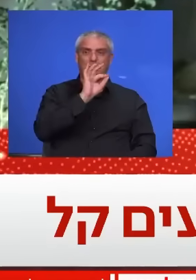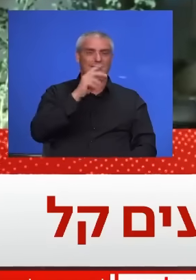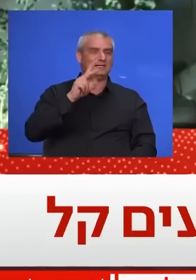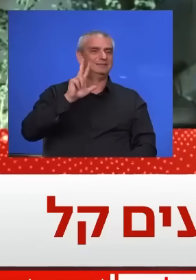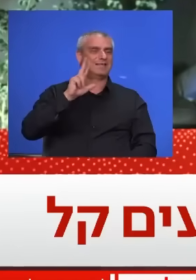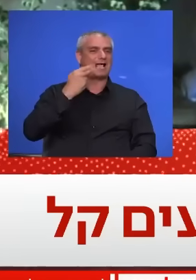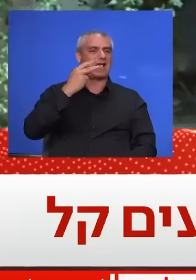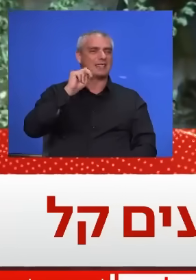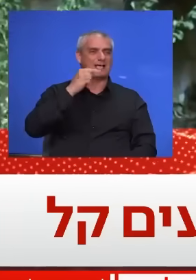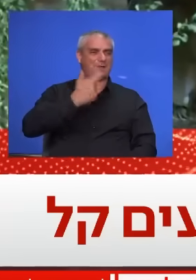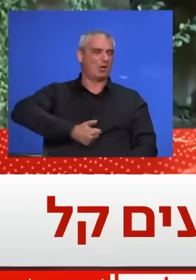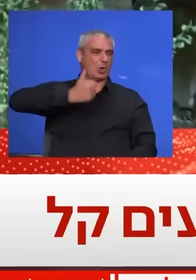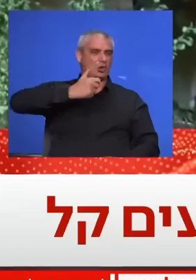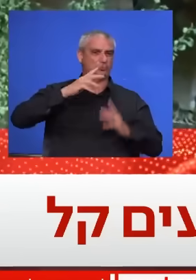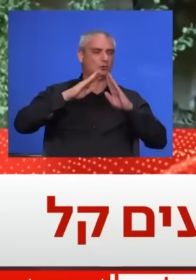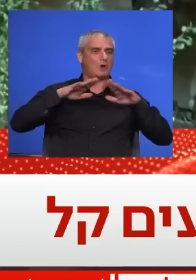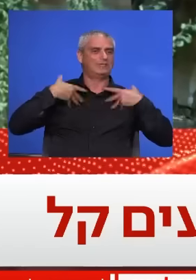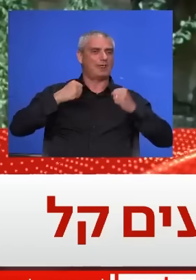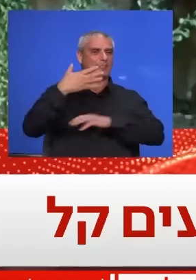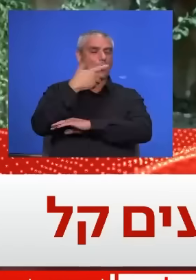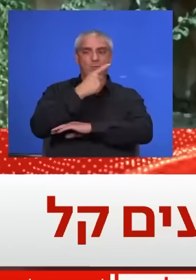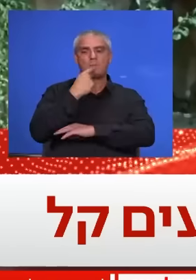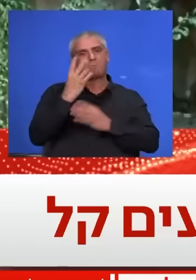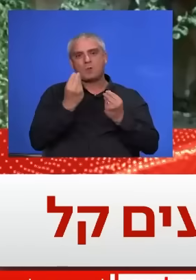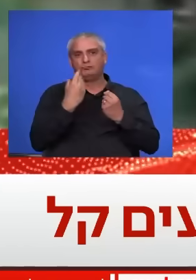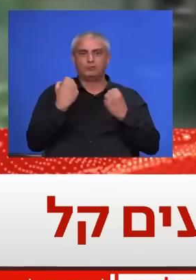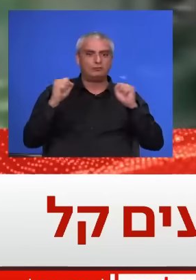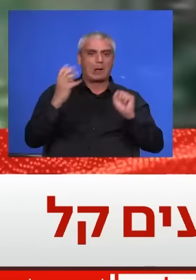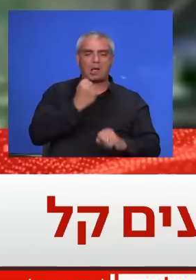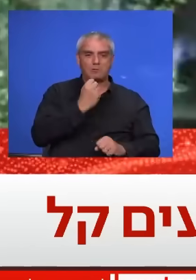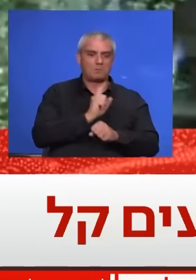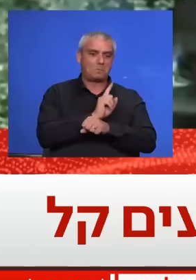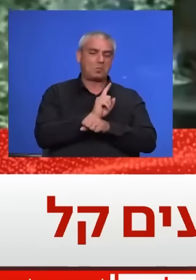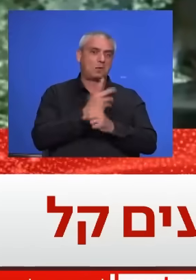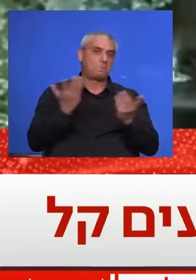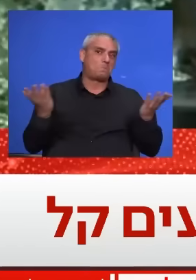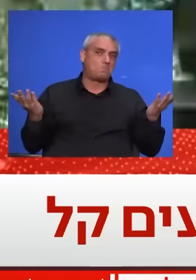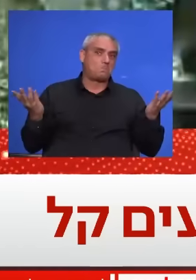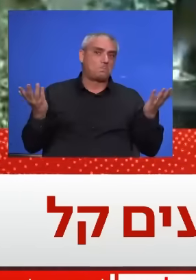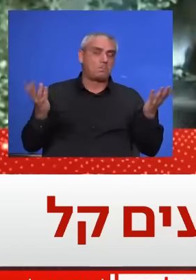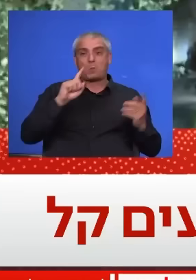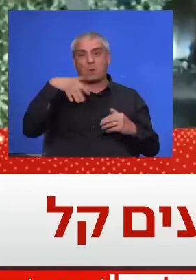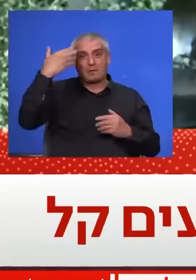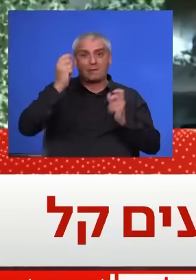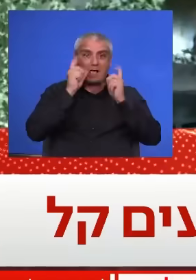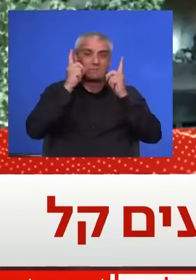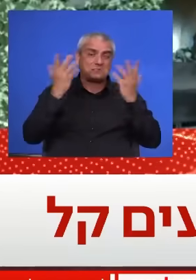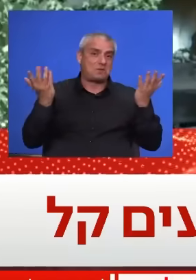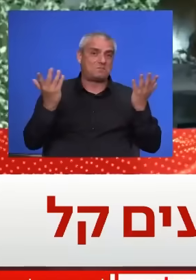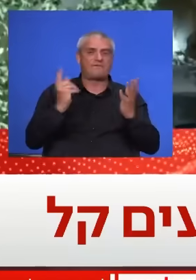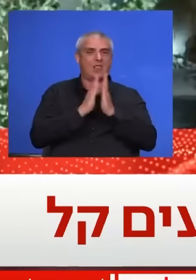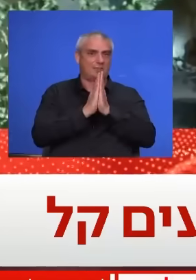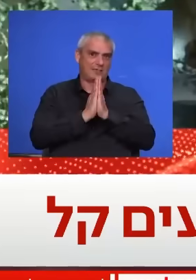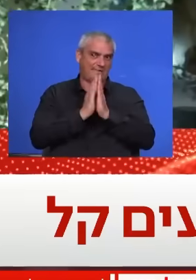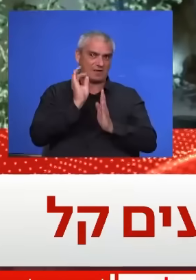תרמה לעניין הזה שיהיה משהו עם החטופים בינתיים, אתה יודע, אולי יהיו הפתעות בהמשך. עוד התקווה הזאת לא התממשה.